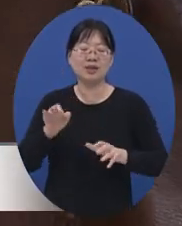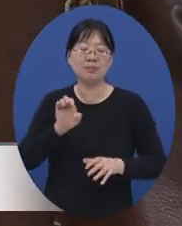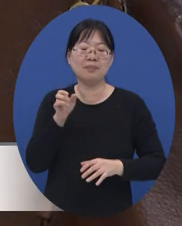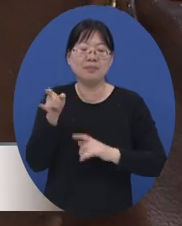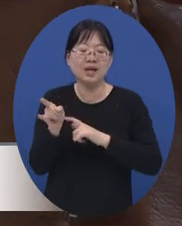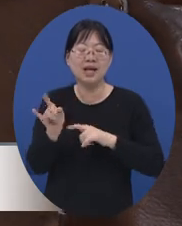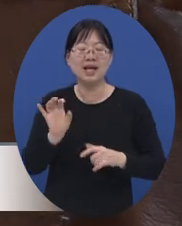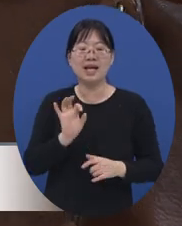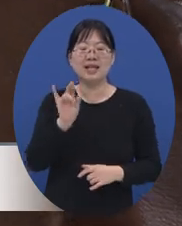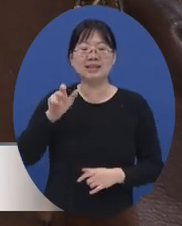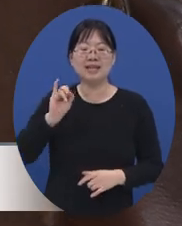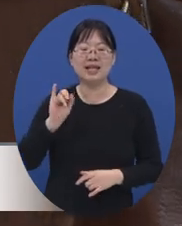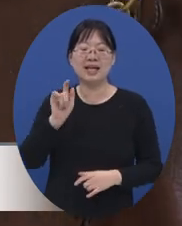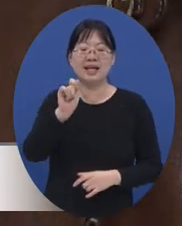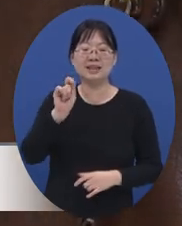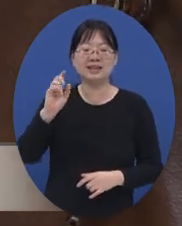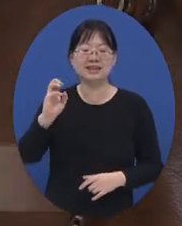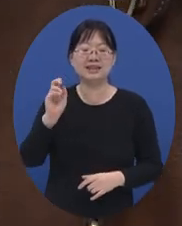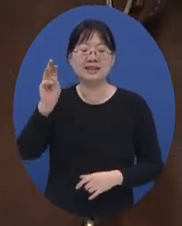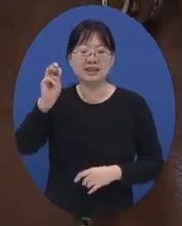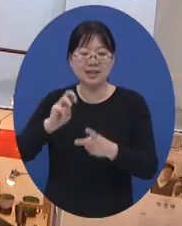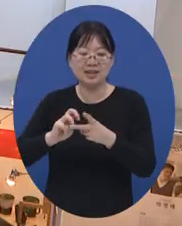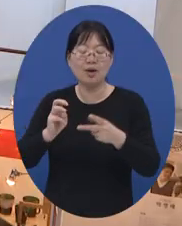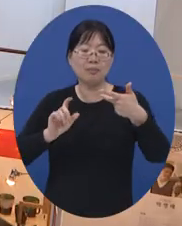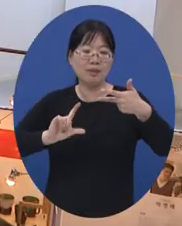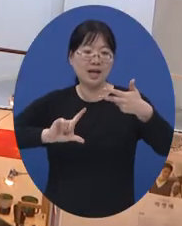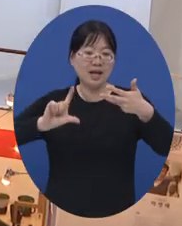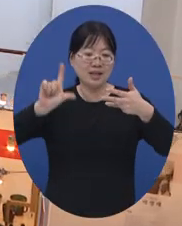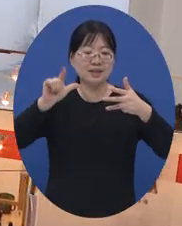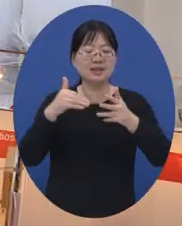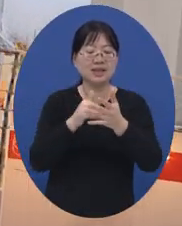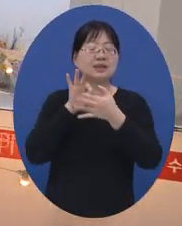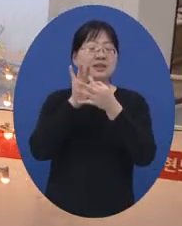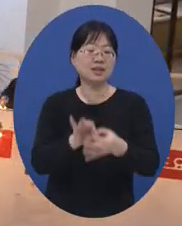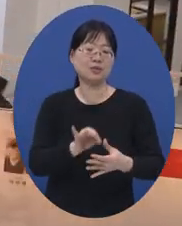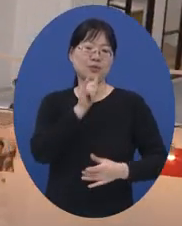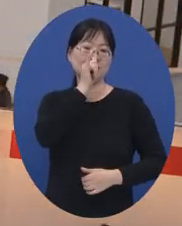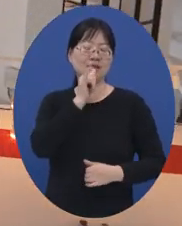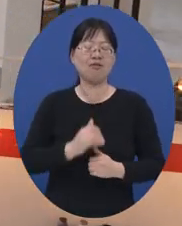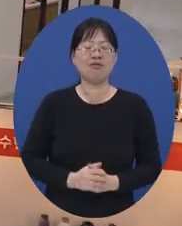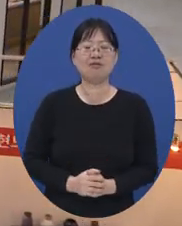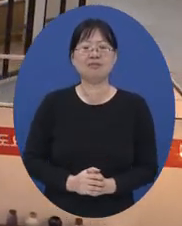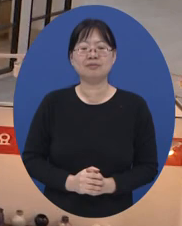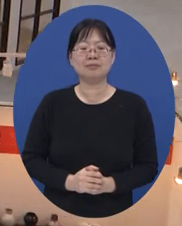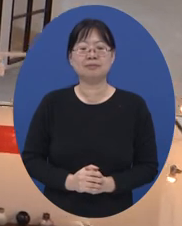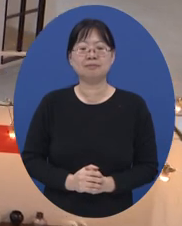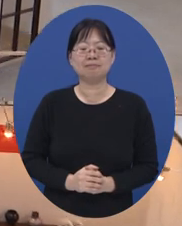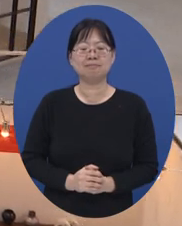양재 AT센터에서 오는 8일까지 계속됩니다. 경기 GTV 한선지입니다.